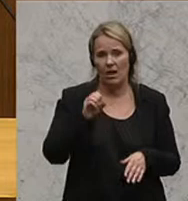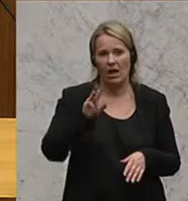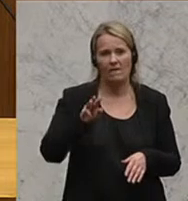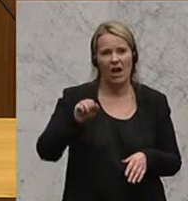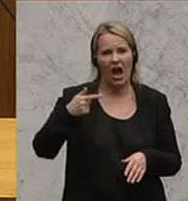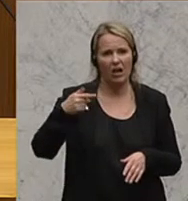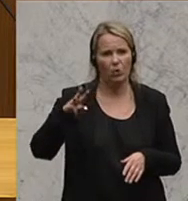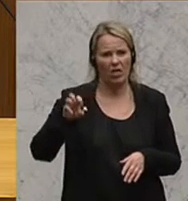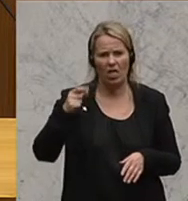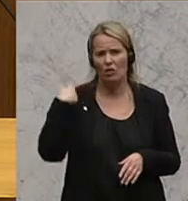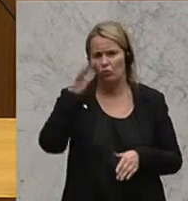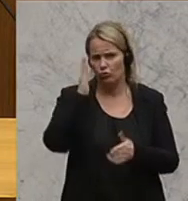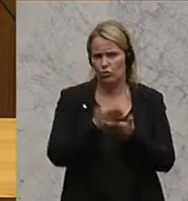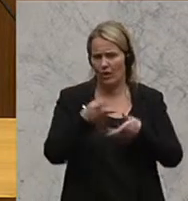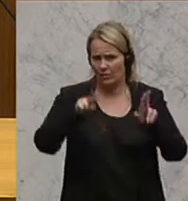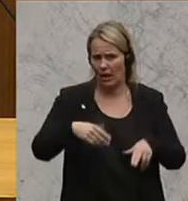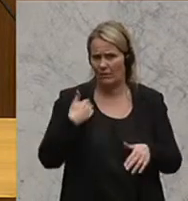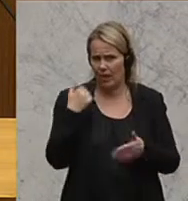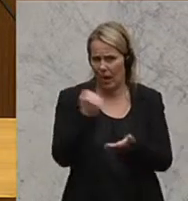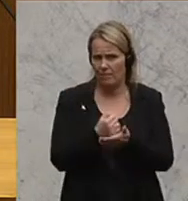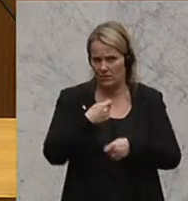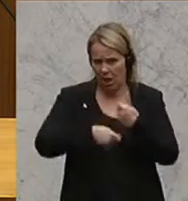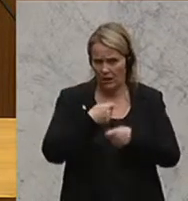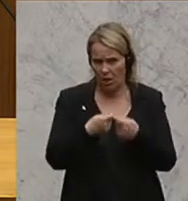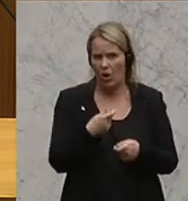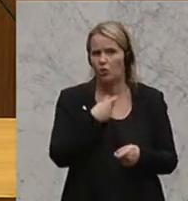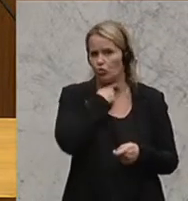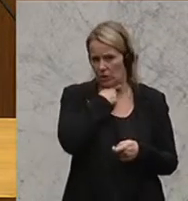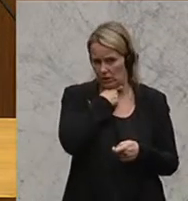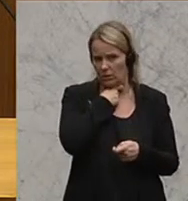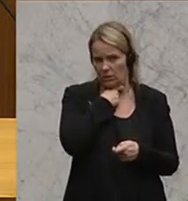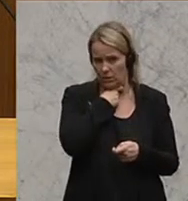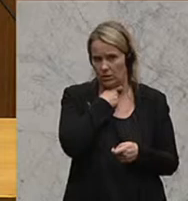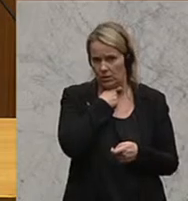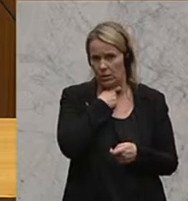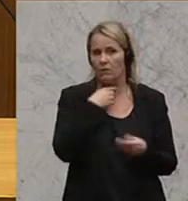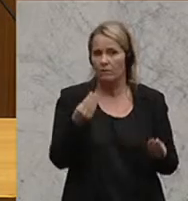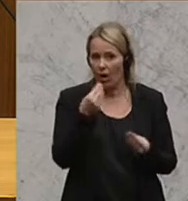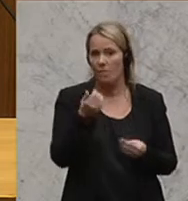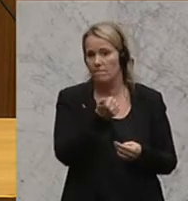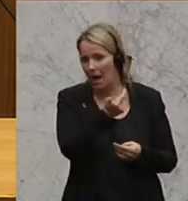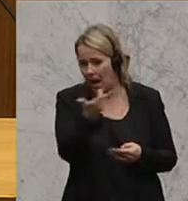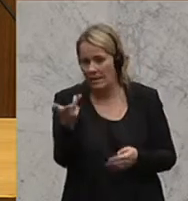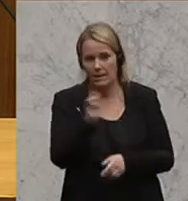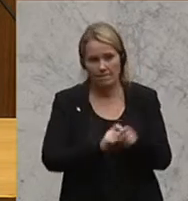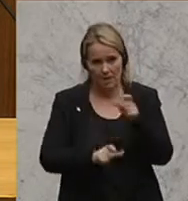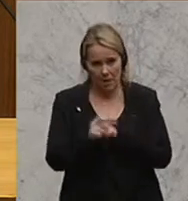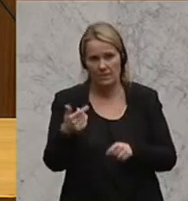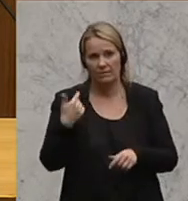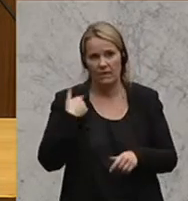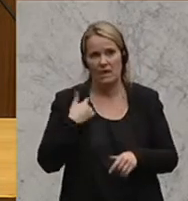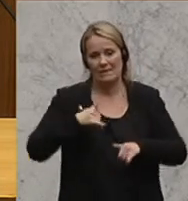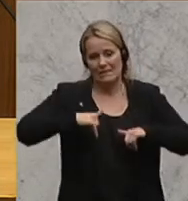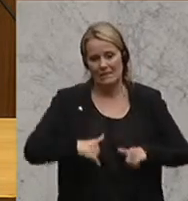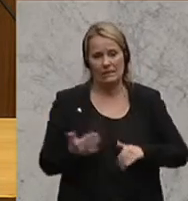der im Stadtrat bei einer Amtshandlung erstickt ist, weil mehrere Beamte auf ihm